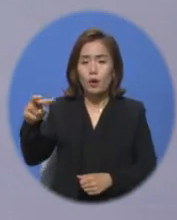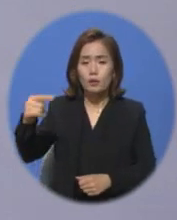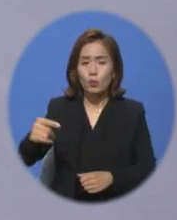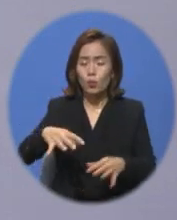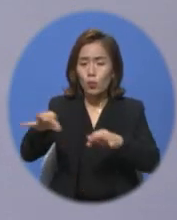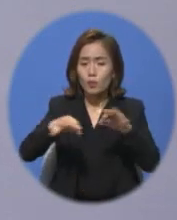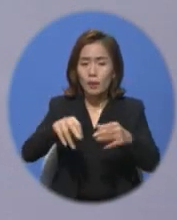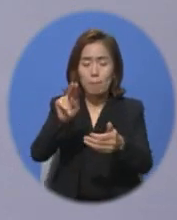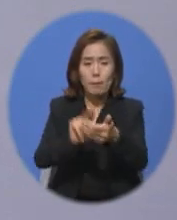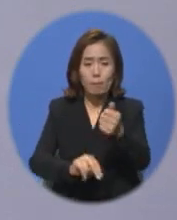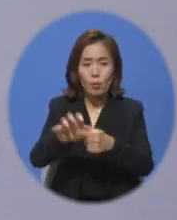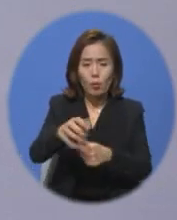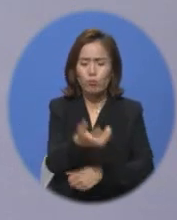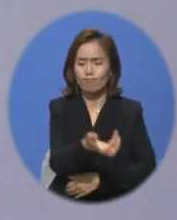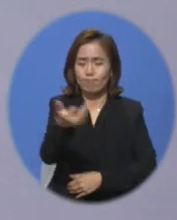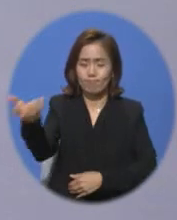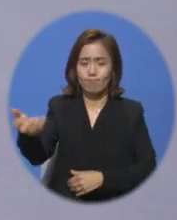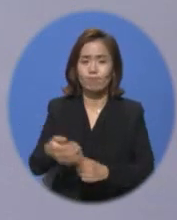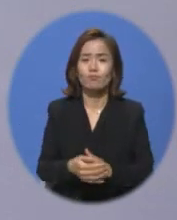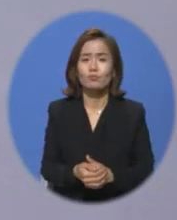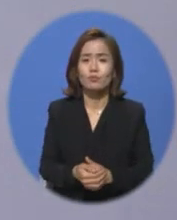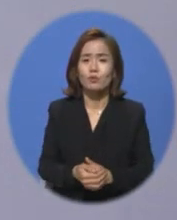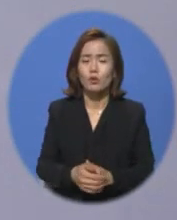농수산물도매시장을이전하겠습니다.